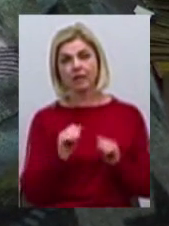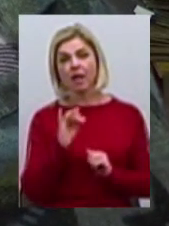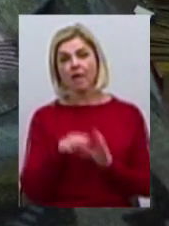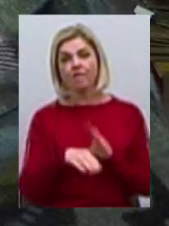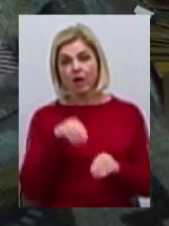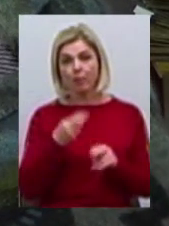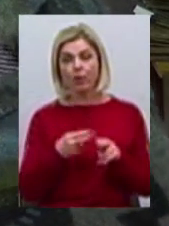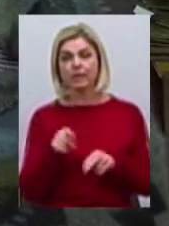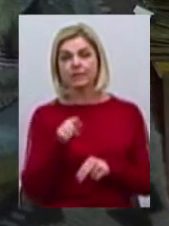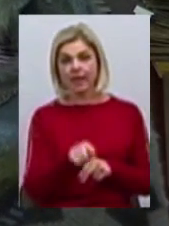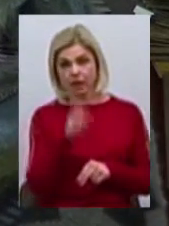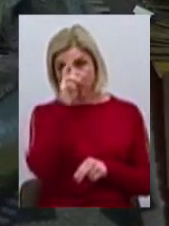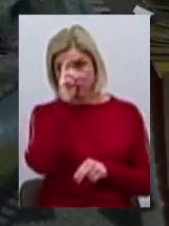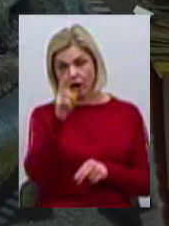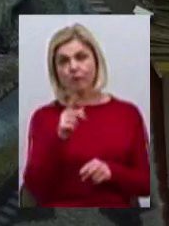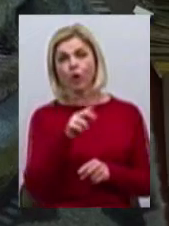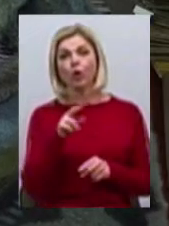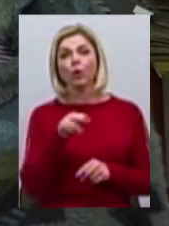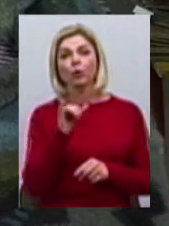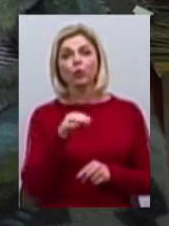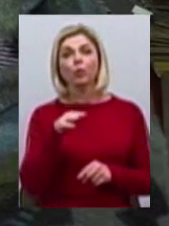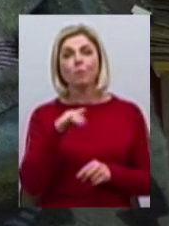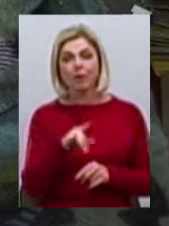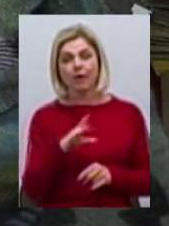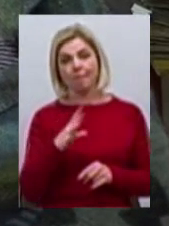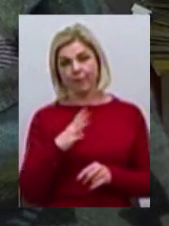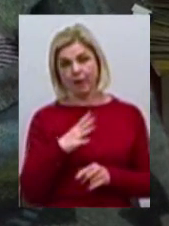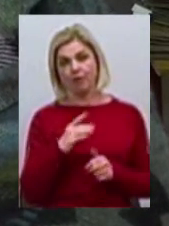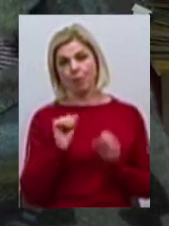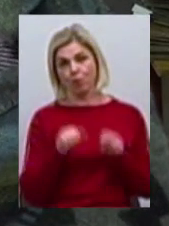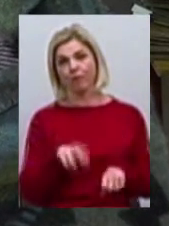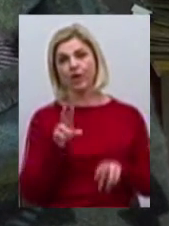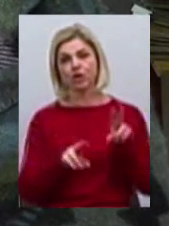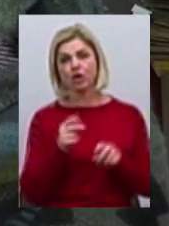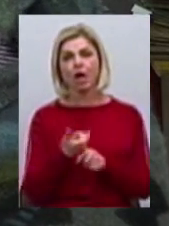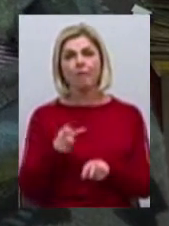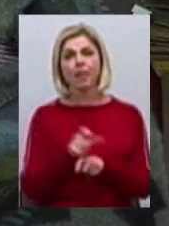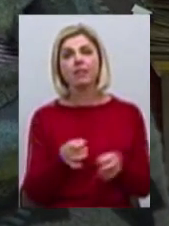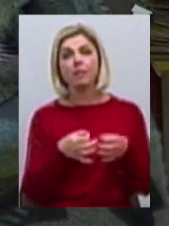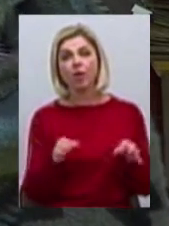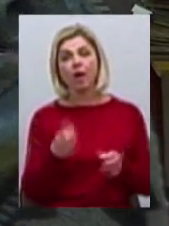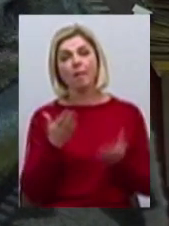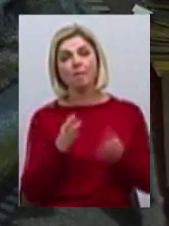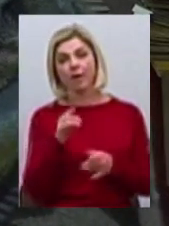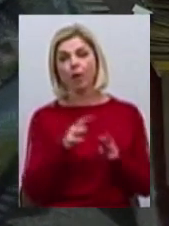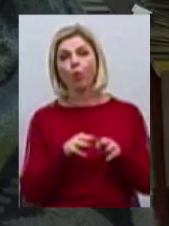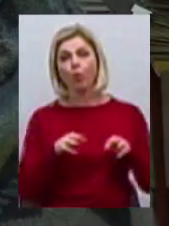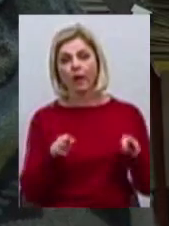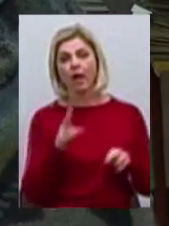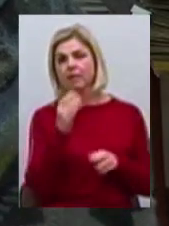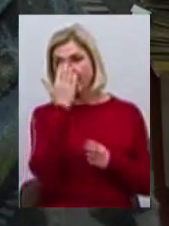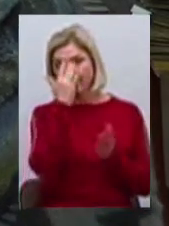цієї Державної думи, вони, їх можна було б вважати найбільш демократичними, якби уряд не переслідував